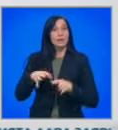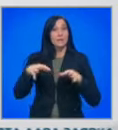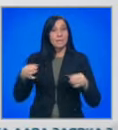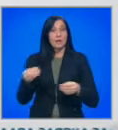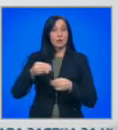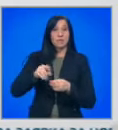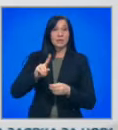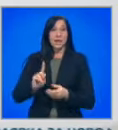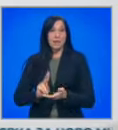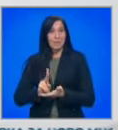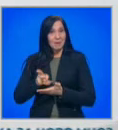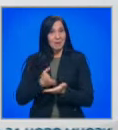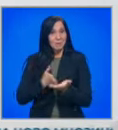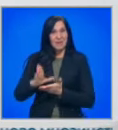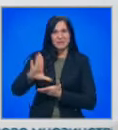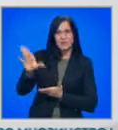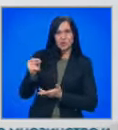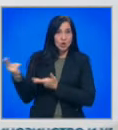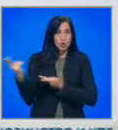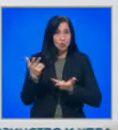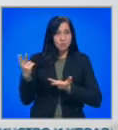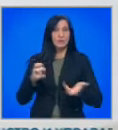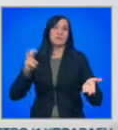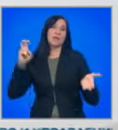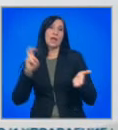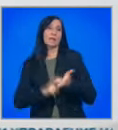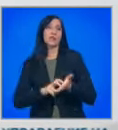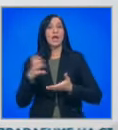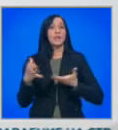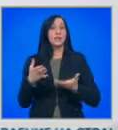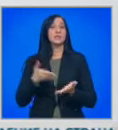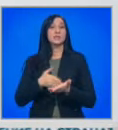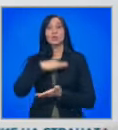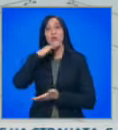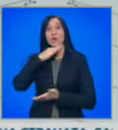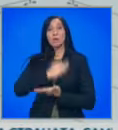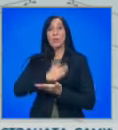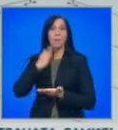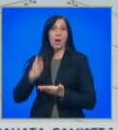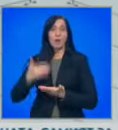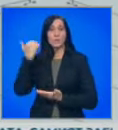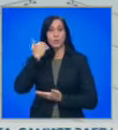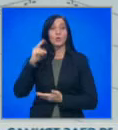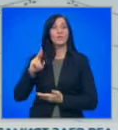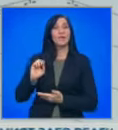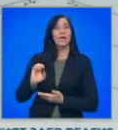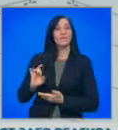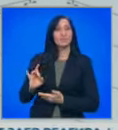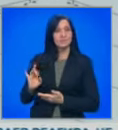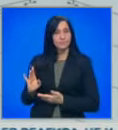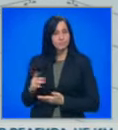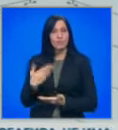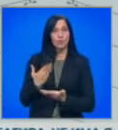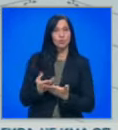компенсации трябва да минат през всички доставчици на електрическа енергия, за да стигнат до крайните потребители. От КЕВР предложиха нови правила